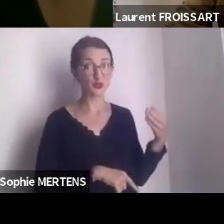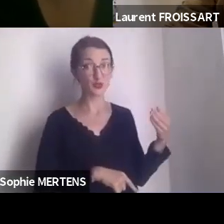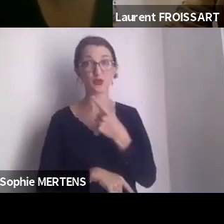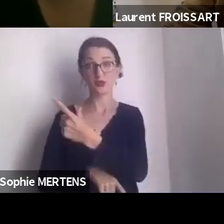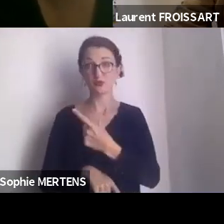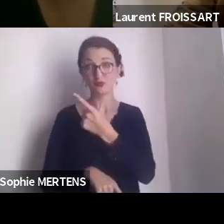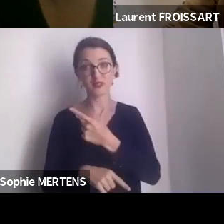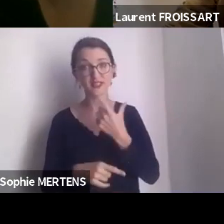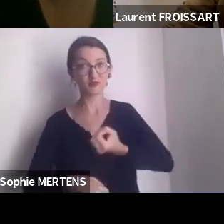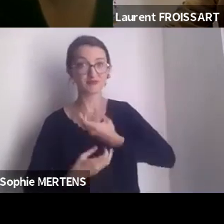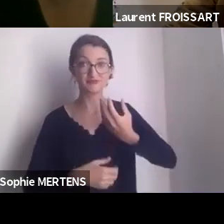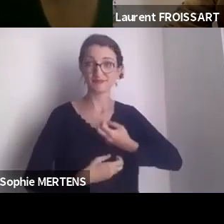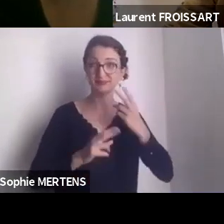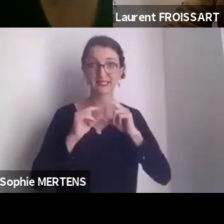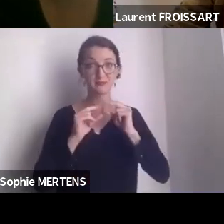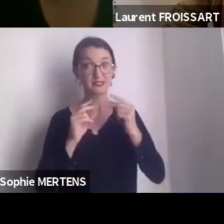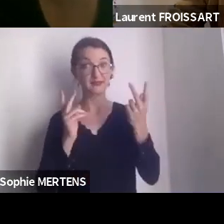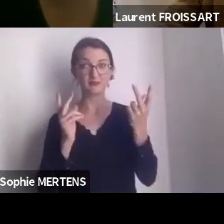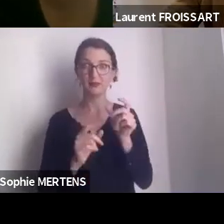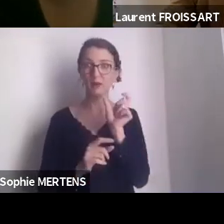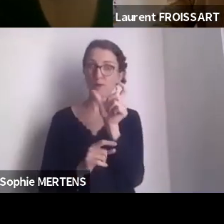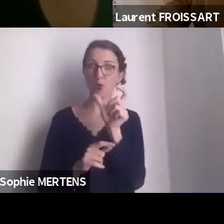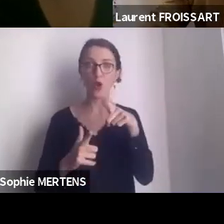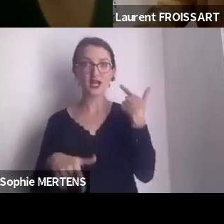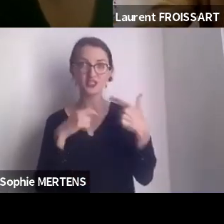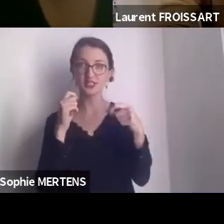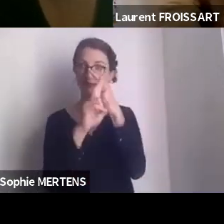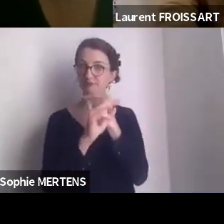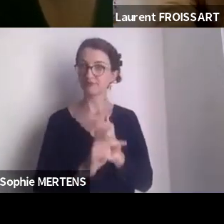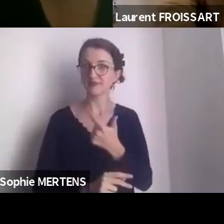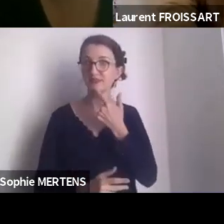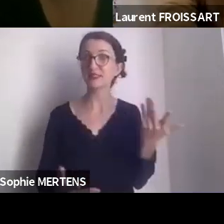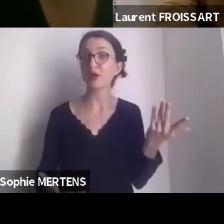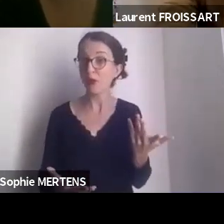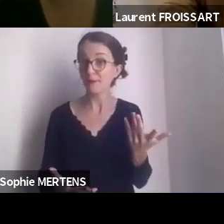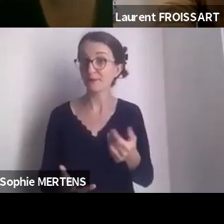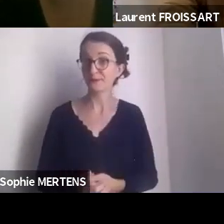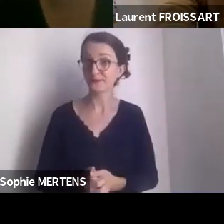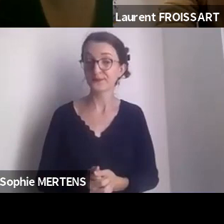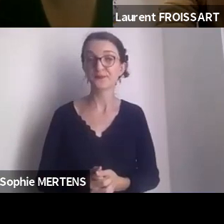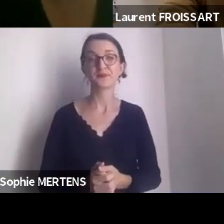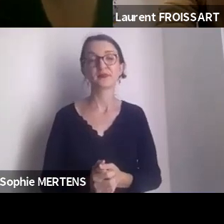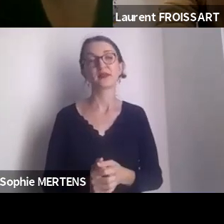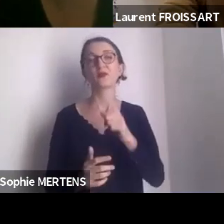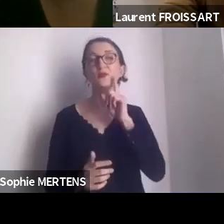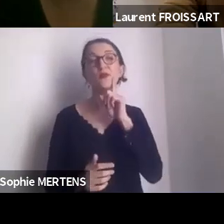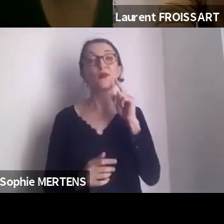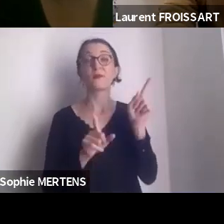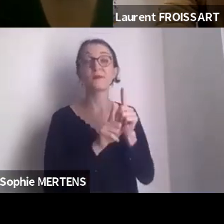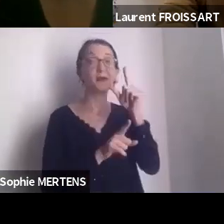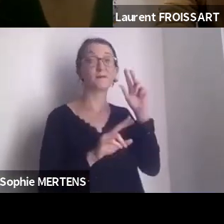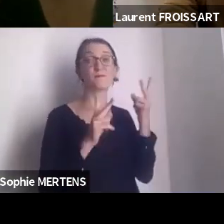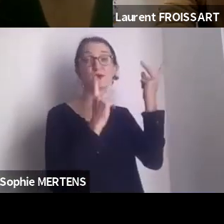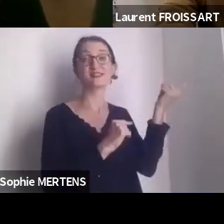nous donner une définition claire. Comme le disait Pauline, on entend beaucoup l'agilité et de nous donner une définition de qu'est-ce que